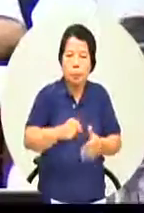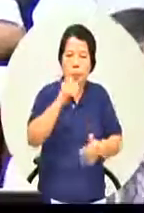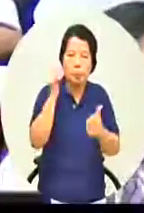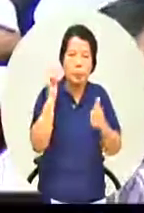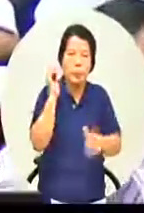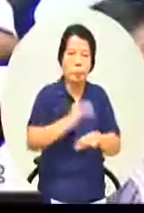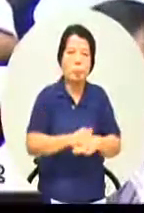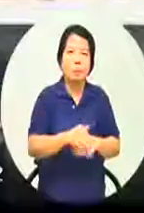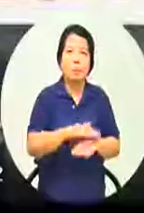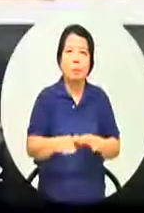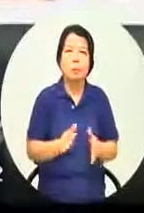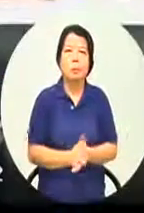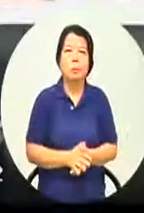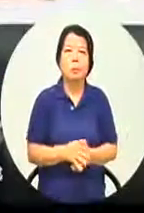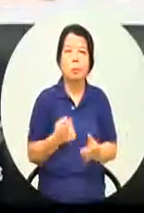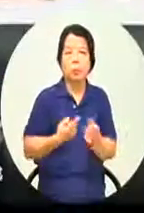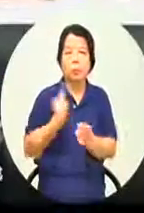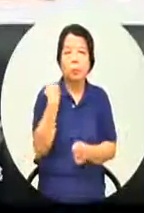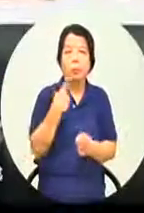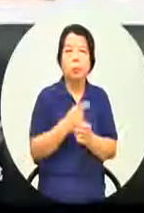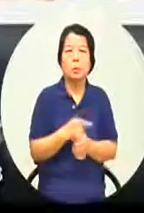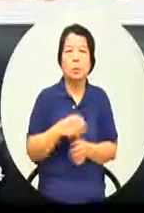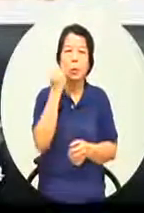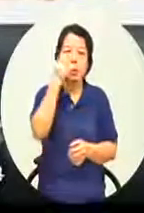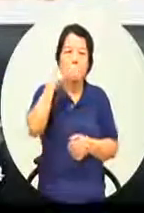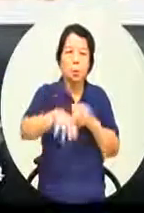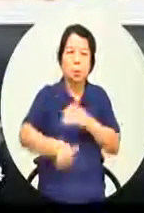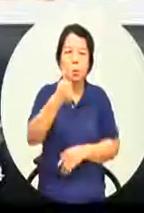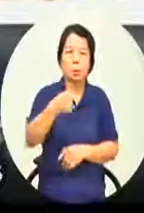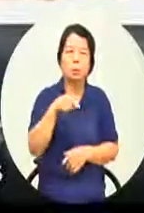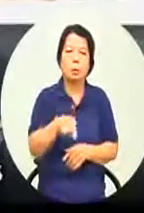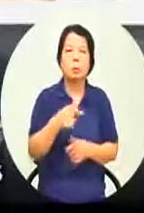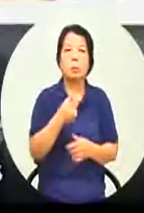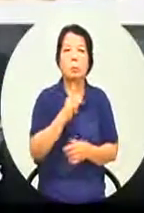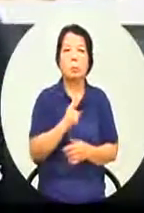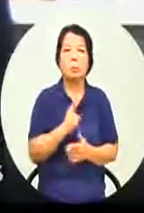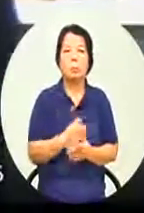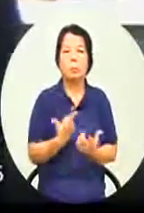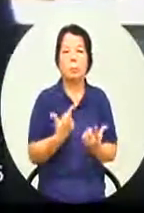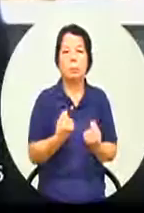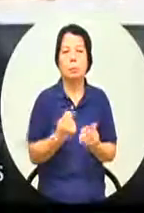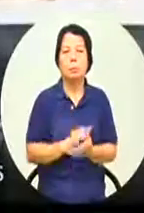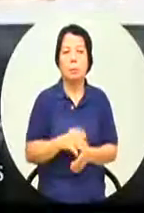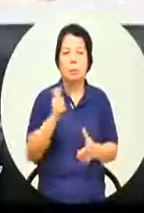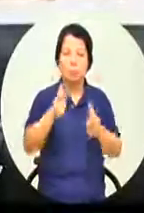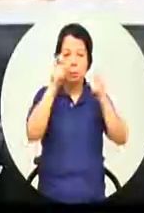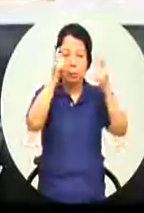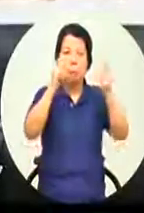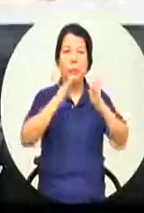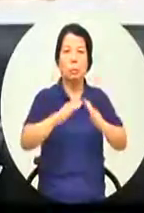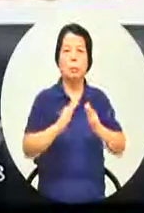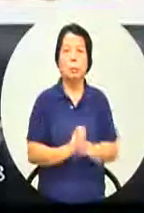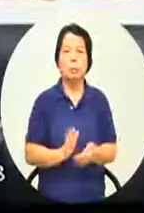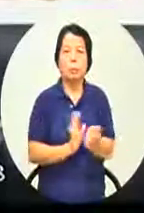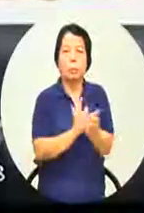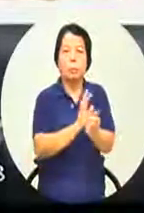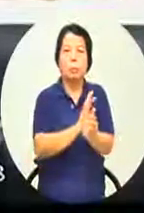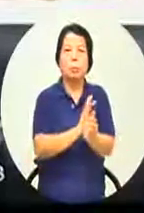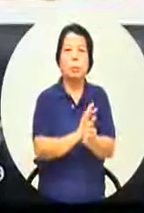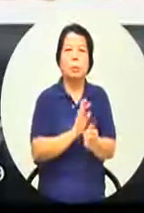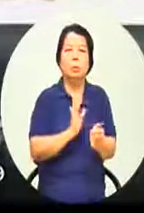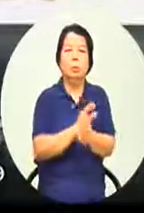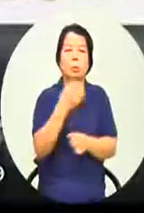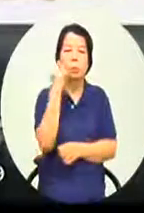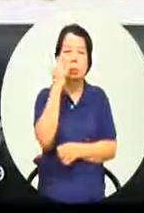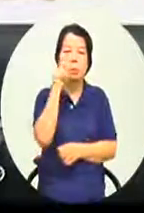去年的观光局长是不是也是这样讲？这是我们看到目前高雄市哦，这个在推展观光的一个窘